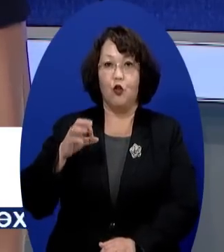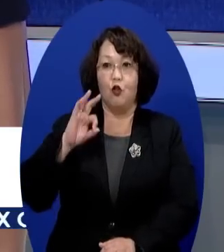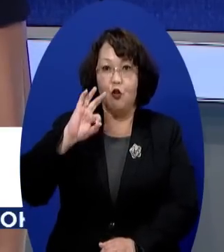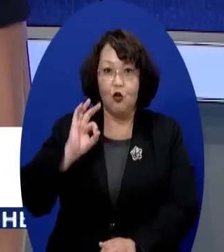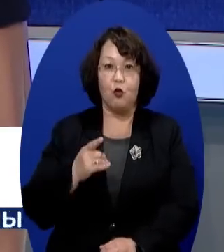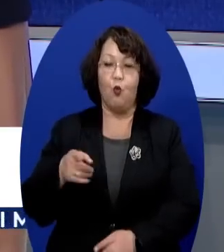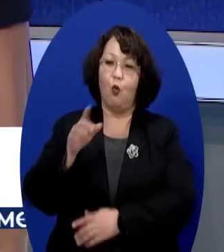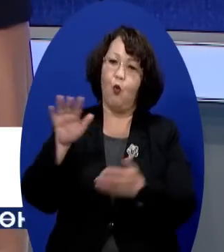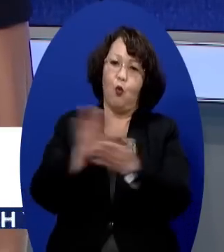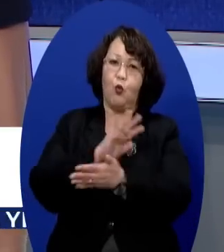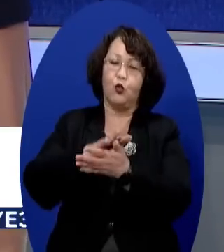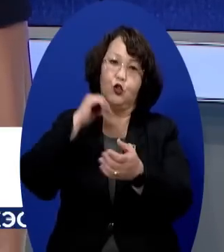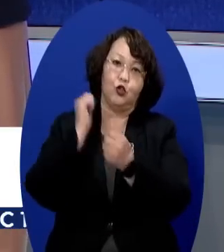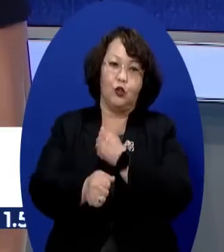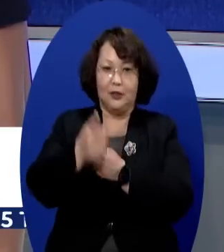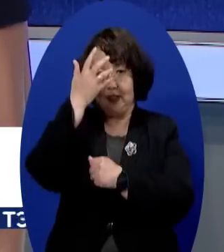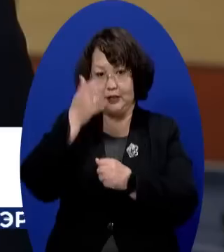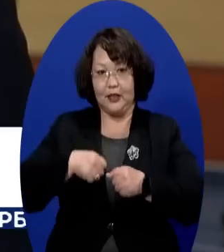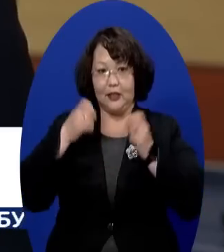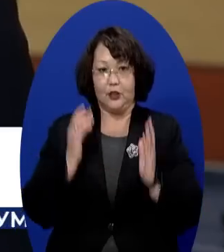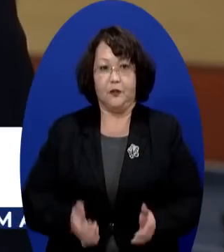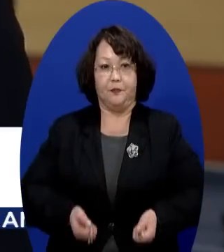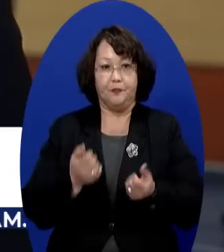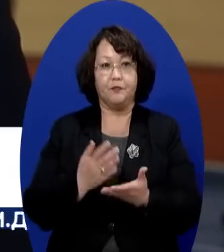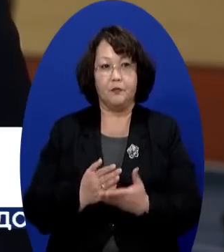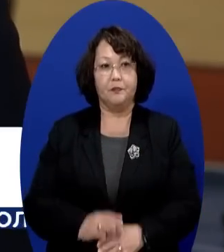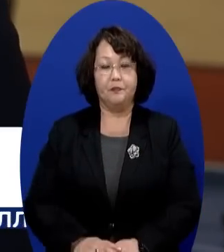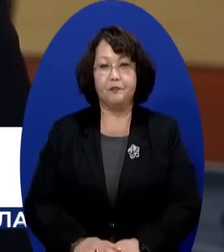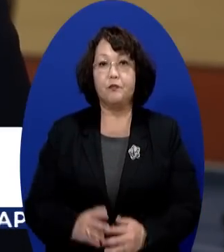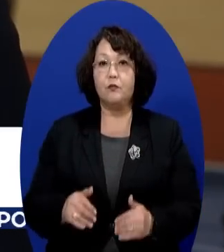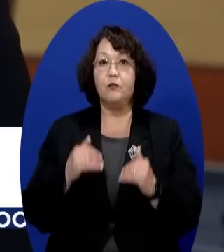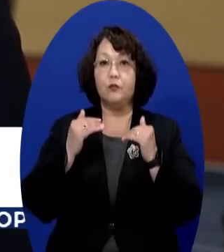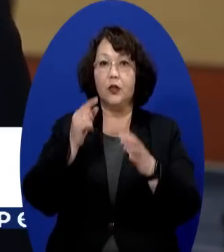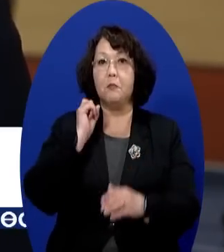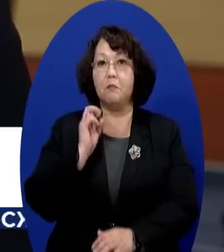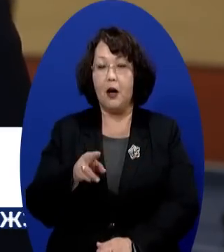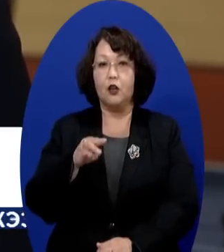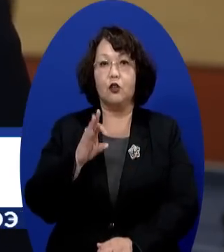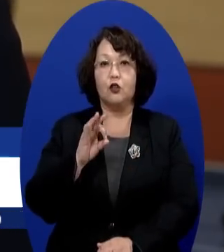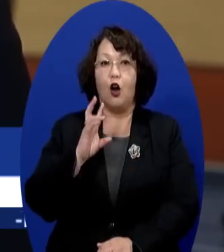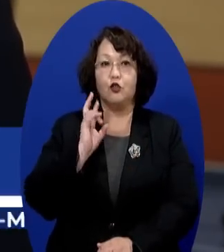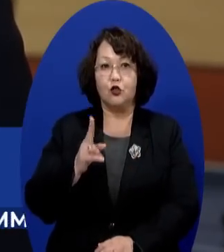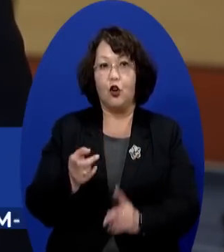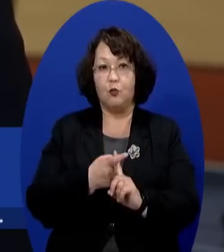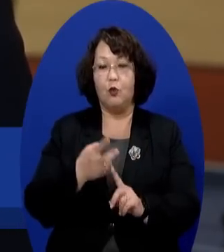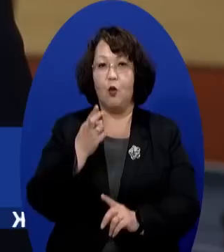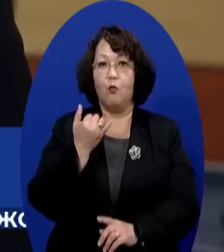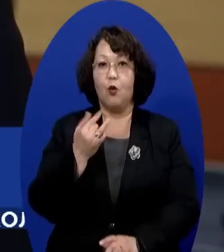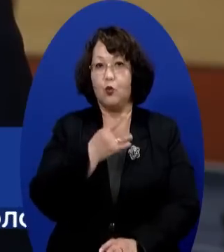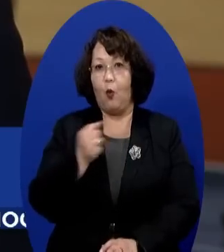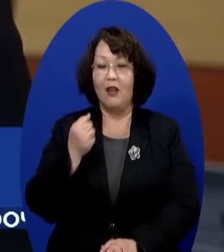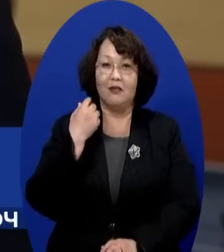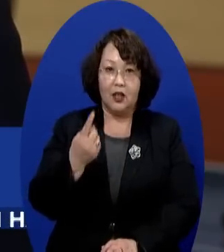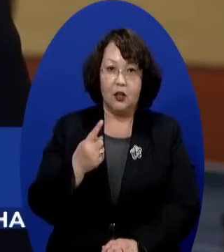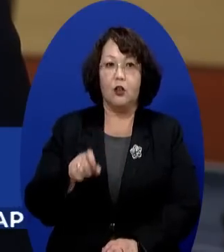зорилгоор засгийн газраас тогтоол гаргаад байгаа юм. Хүчлийн банкын дээр бол тоосктой холбоотойгоор буян тухай 1-2 гэсэн хоёр зээлийн